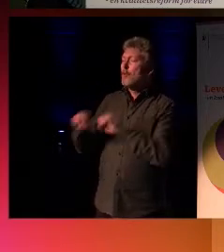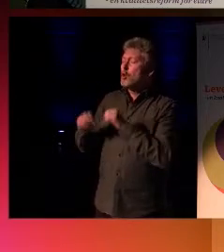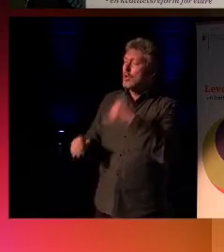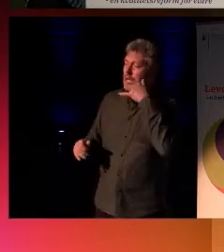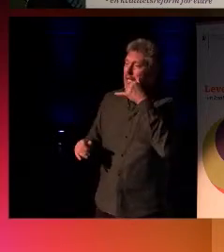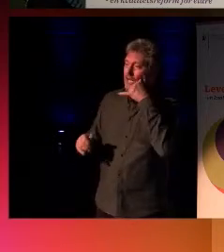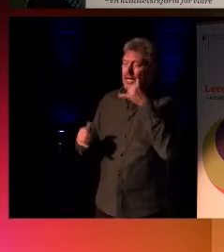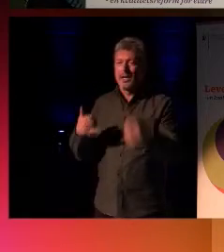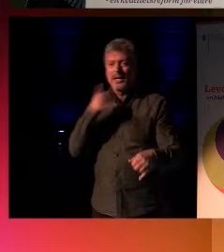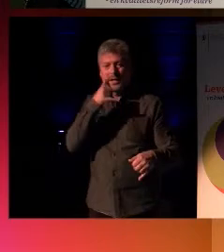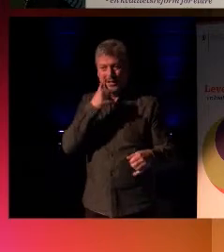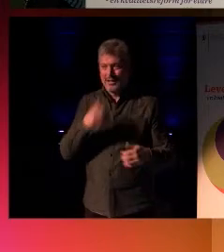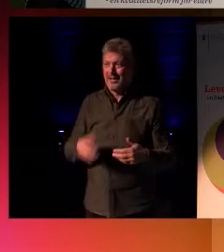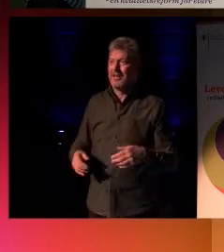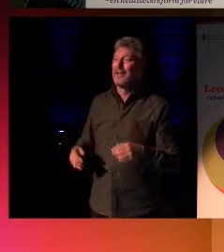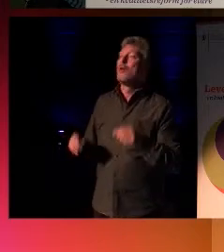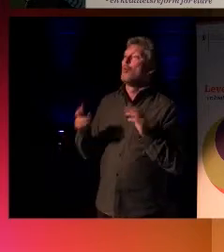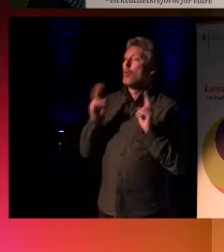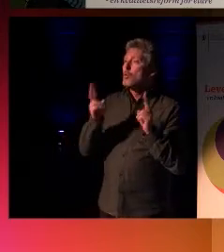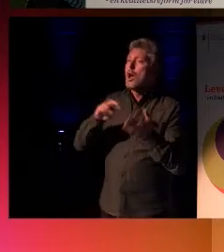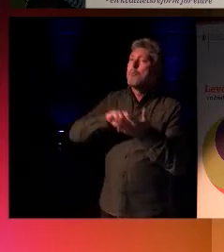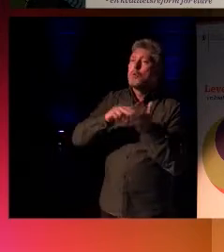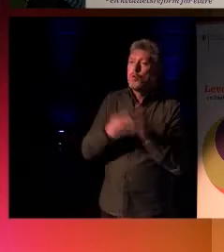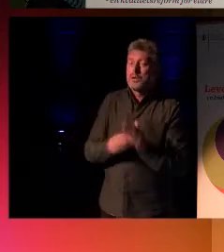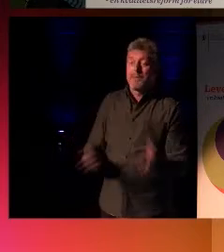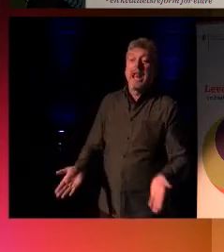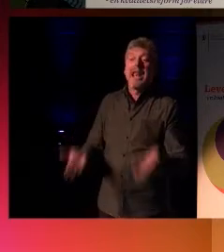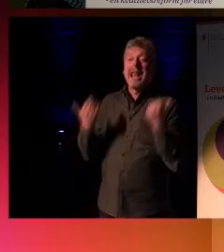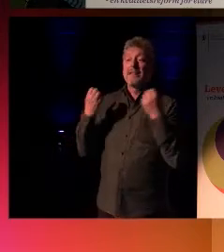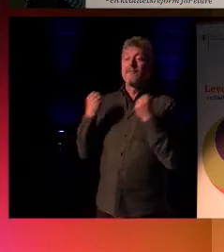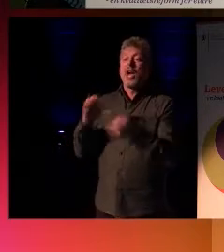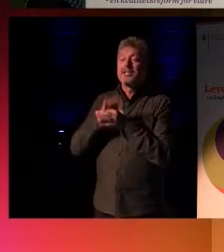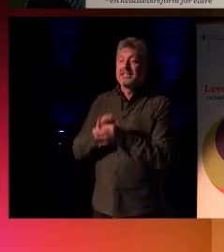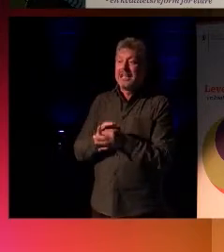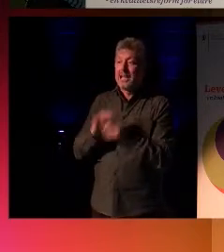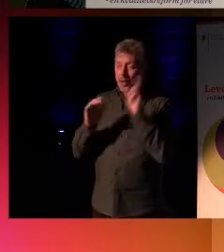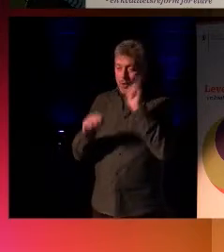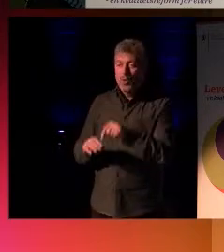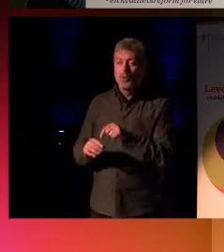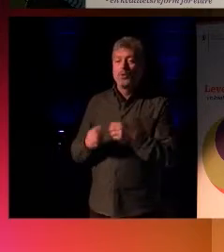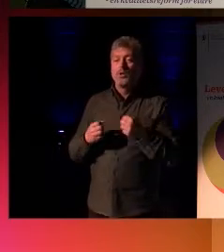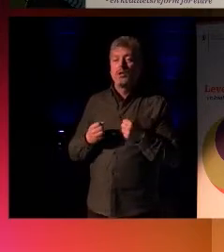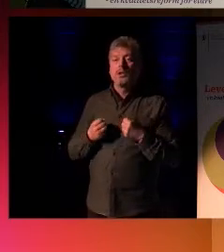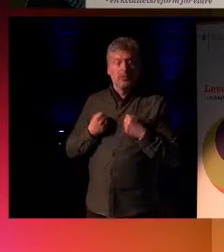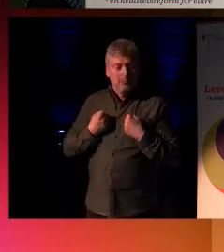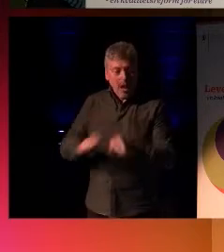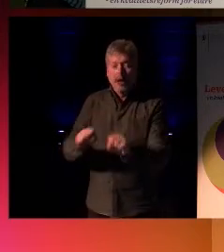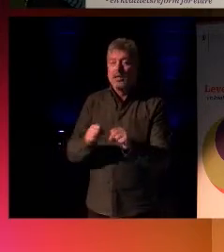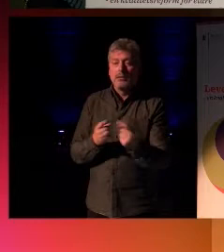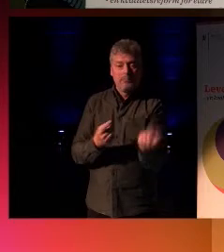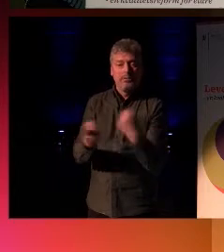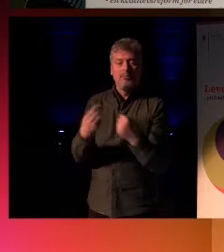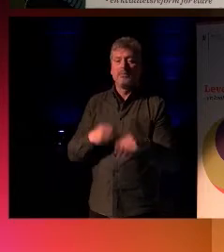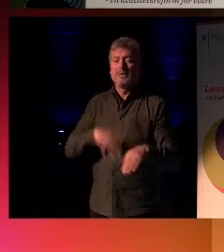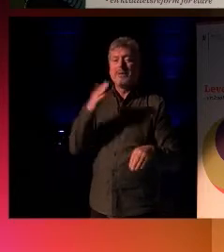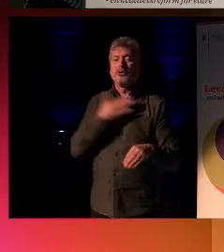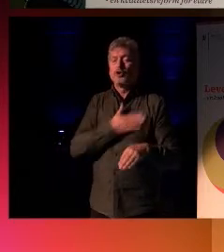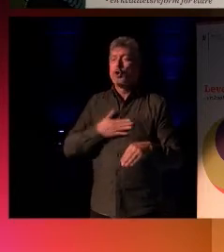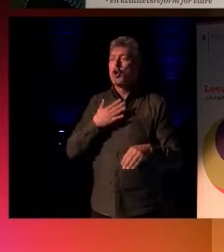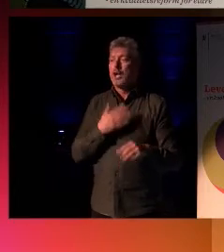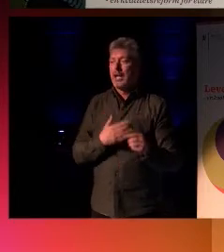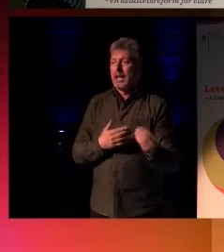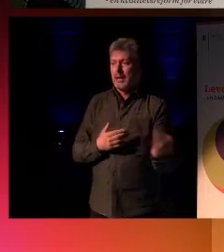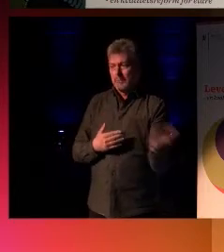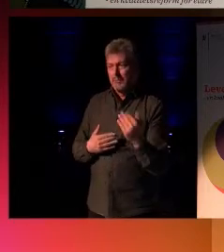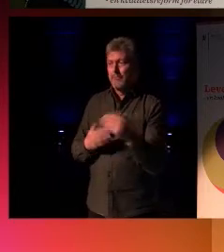telefoner hele dagen, og vi hadde et prosjekt som gjorde det lettere for fastlegen å oppsøke og aktivt innkalle de sykeste pasientene i